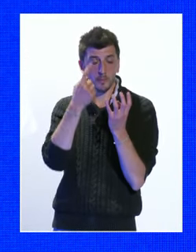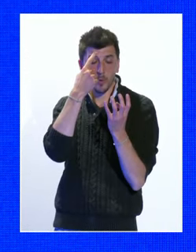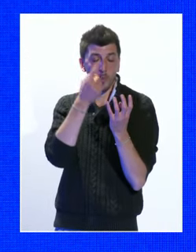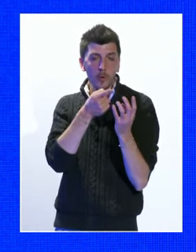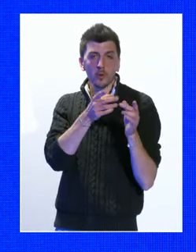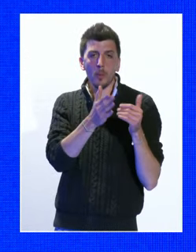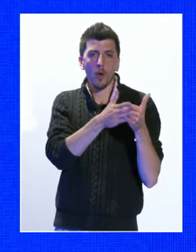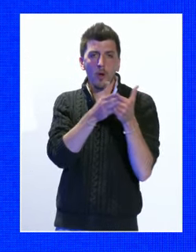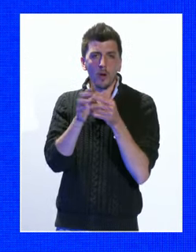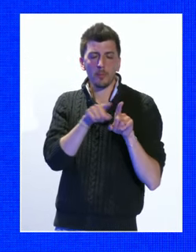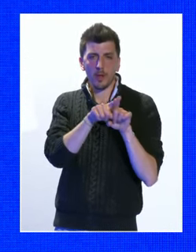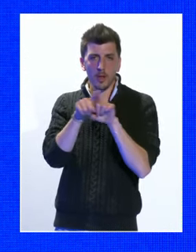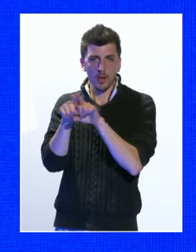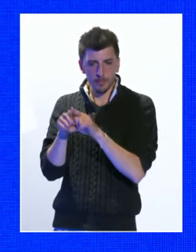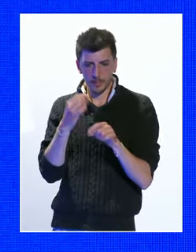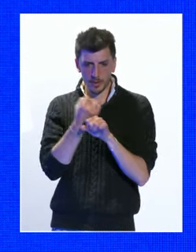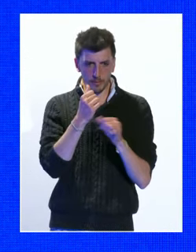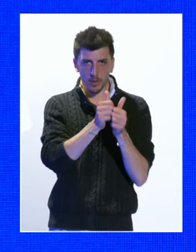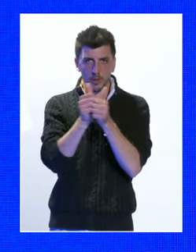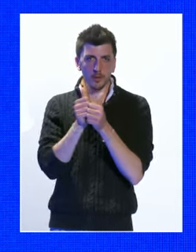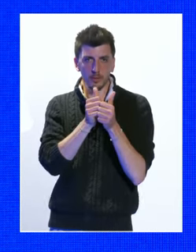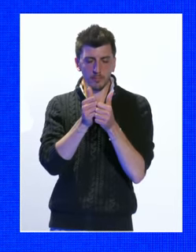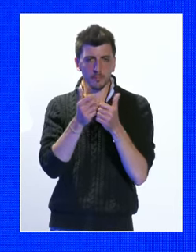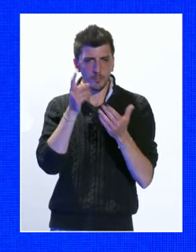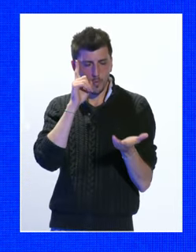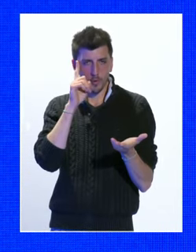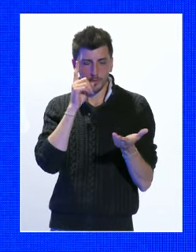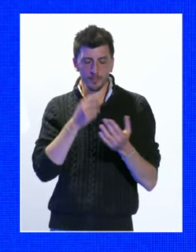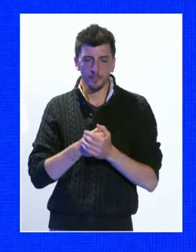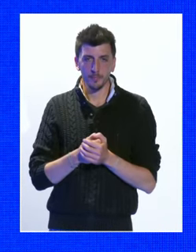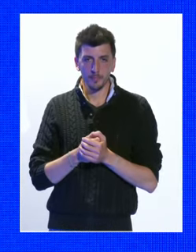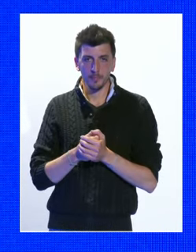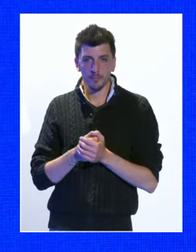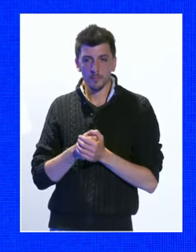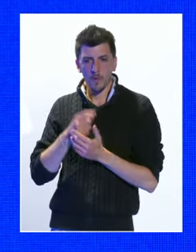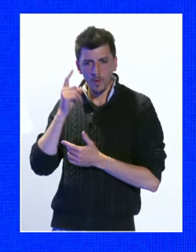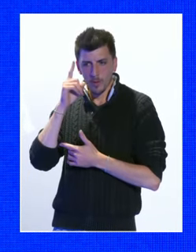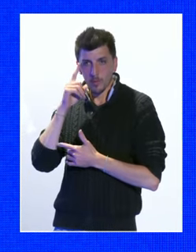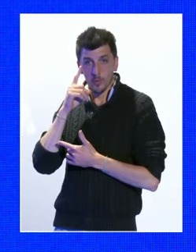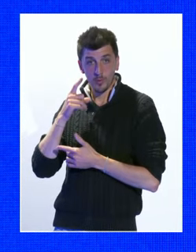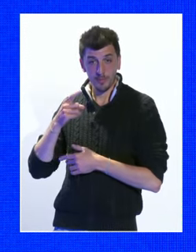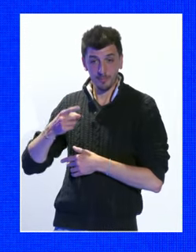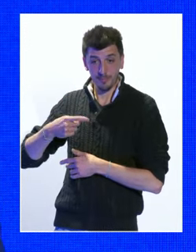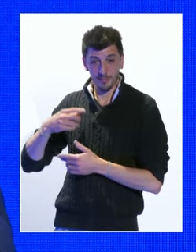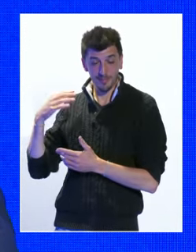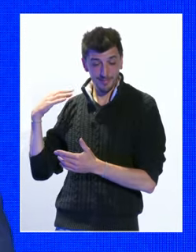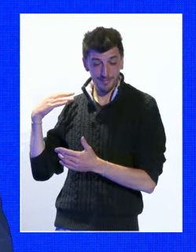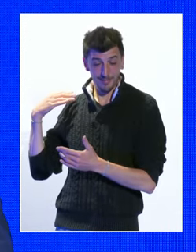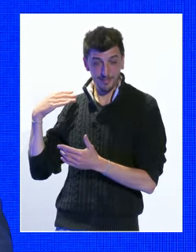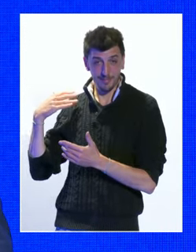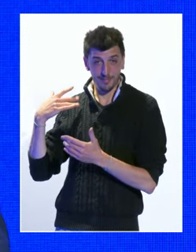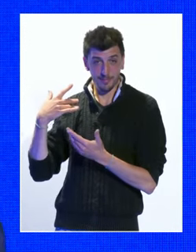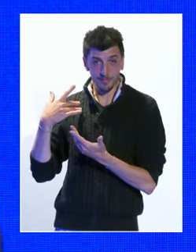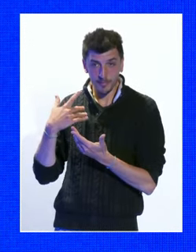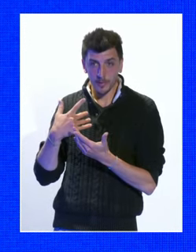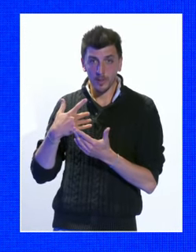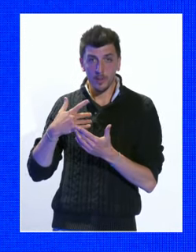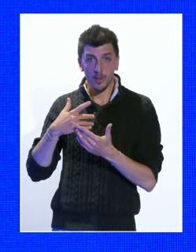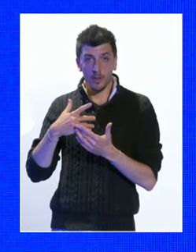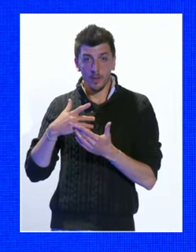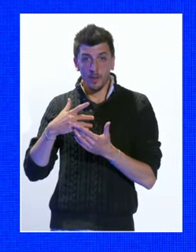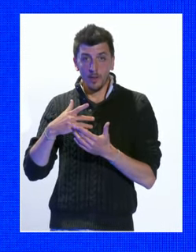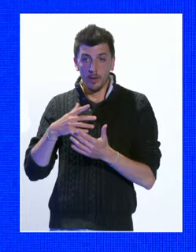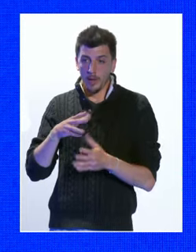nous avons adopté, non pas des institutions, mais un mode d'exercice de ces institutions